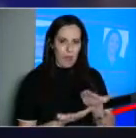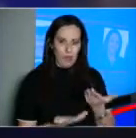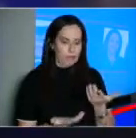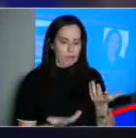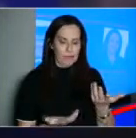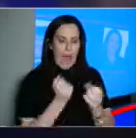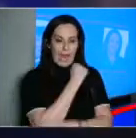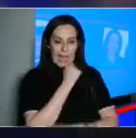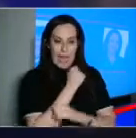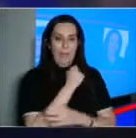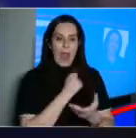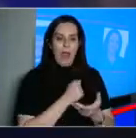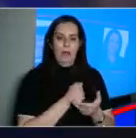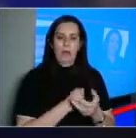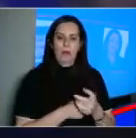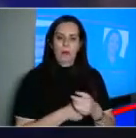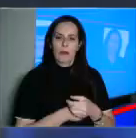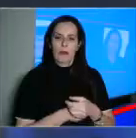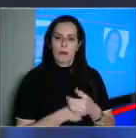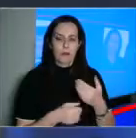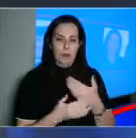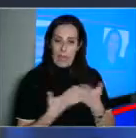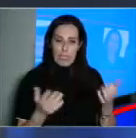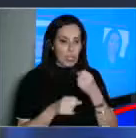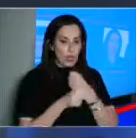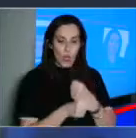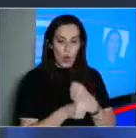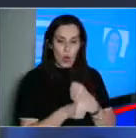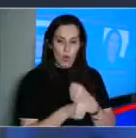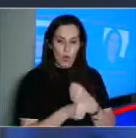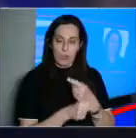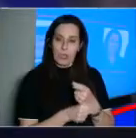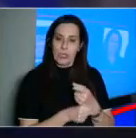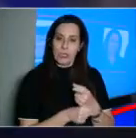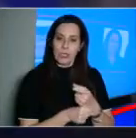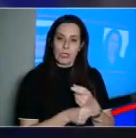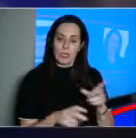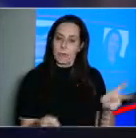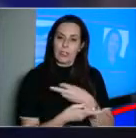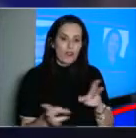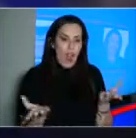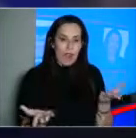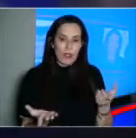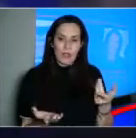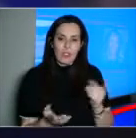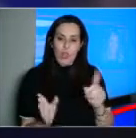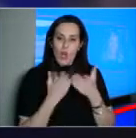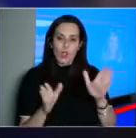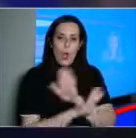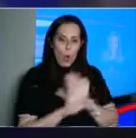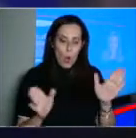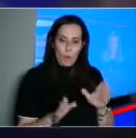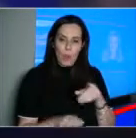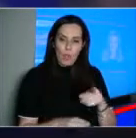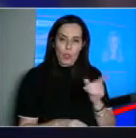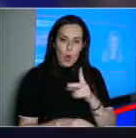האקדמי ובעוד כמה מסגרות. אין ייצוג, זה נתפס כבלתי אפשרי. זה לא יעזור כלום.